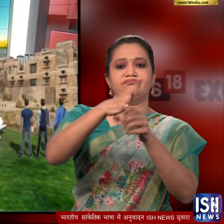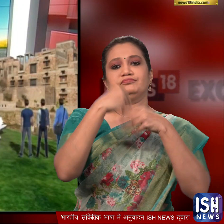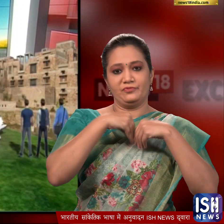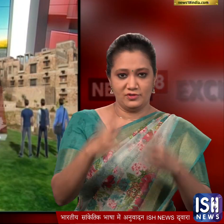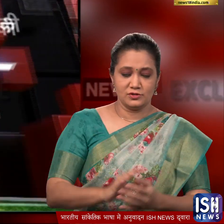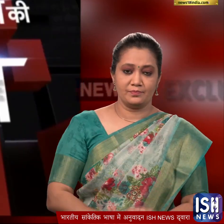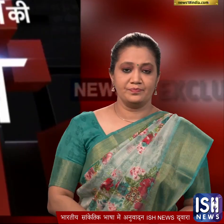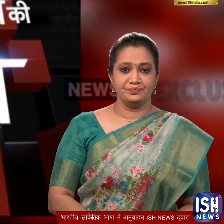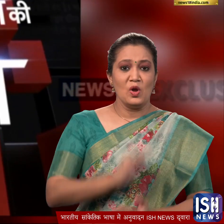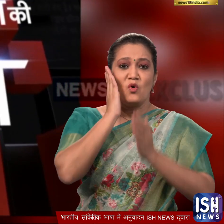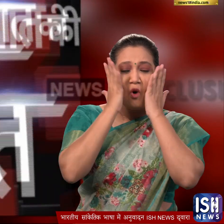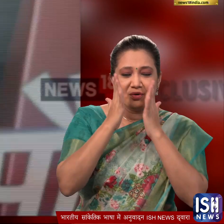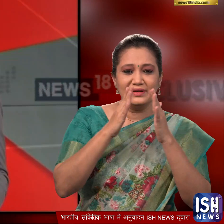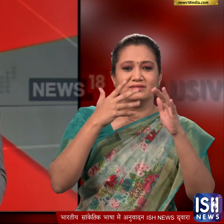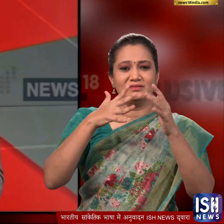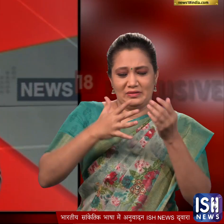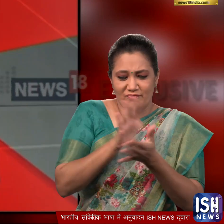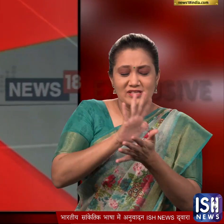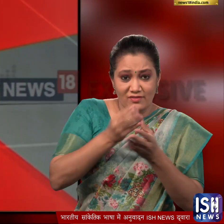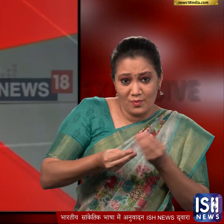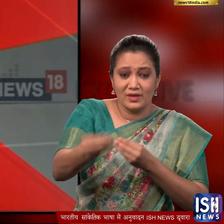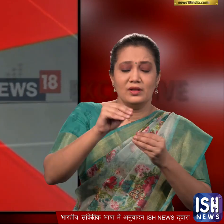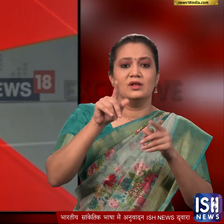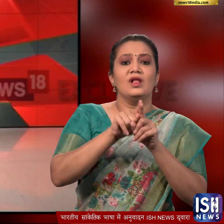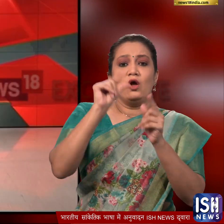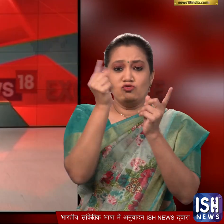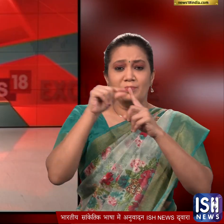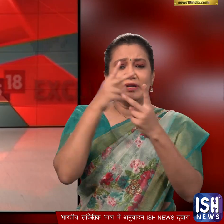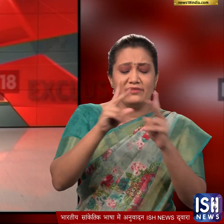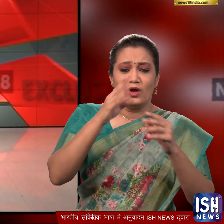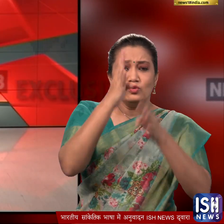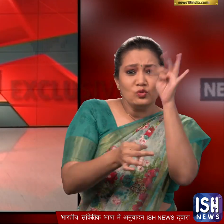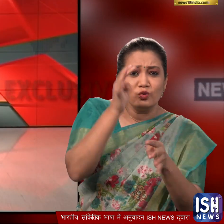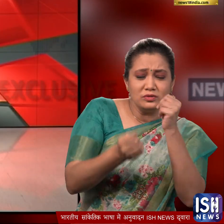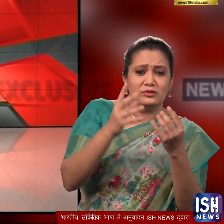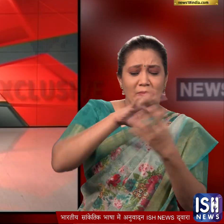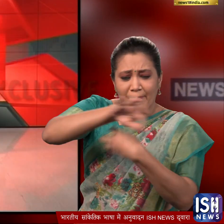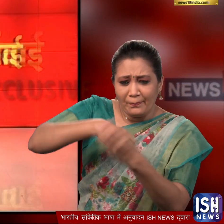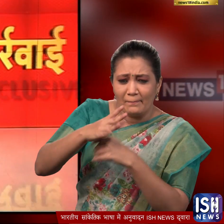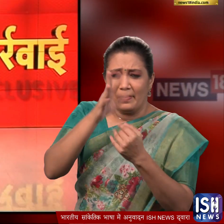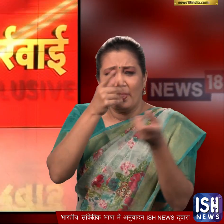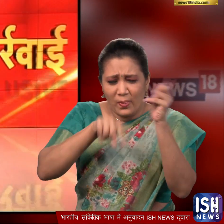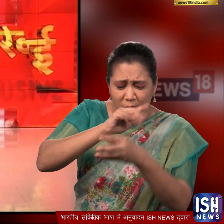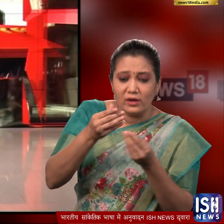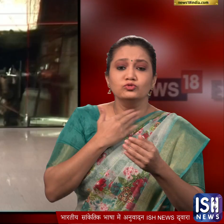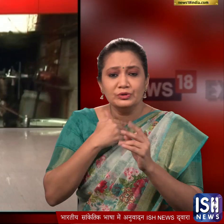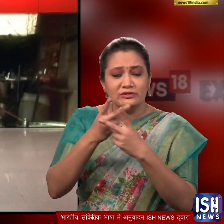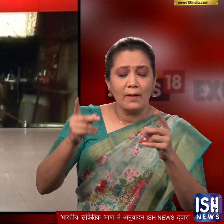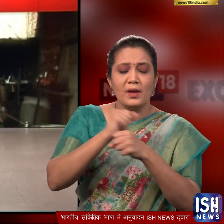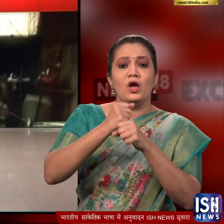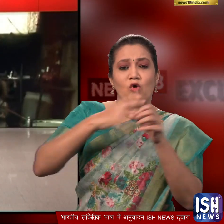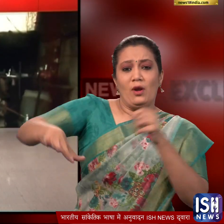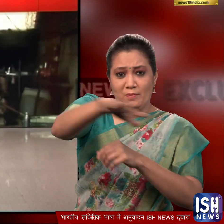की चपेट में आ चुके हैं। होली के मौके पर उत्तर प्रदेश में दूध से बने मिलावटी सामान के खिलाफ प्रशासन की मुहिम तेज हो गई, जिसकी एक